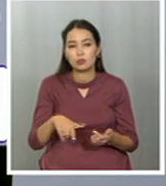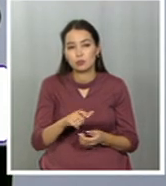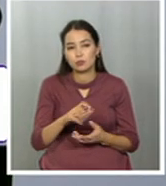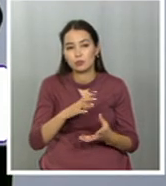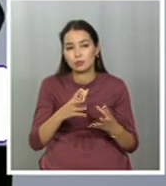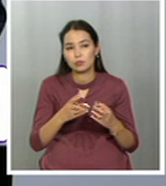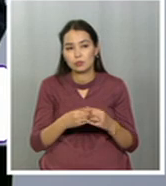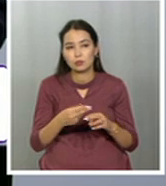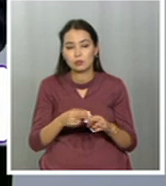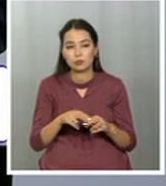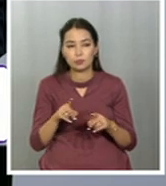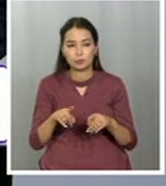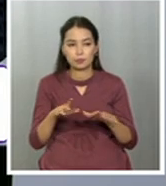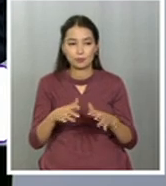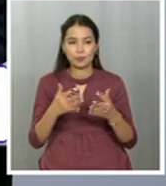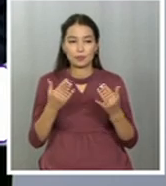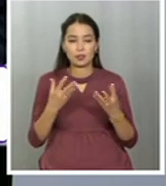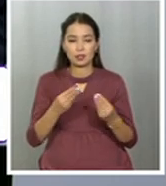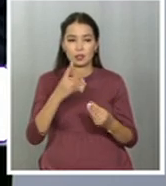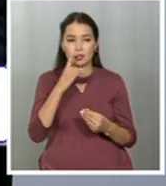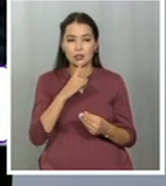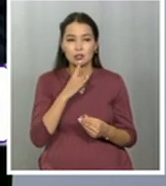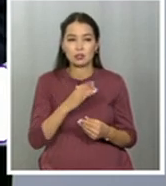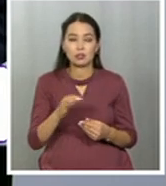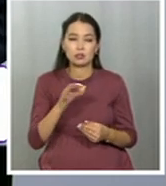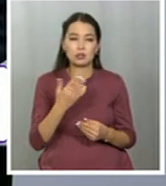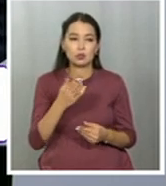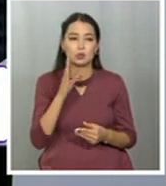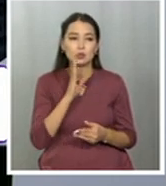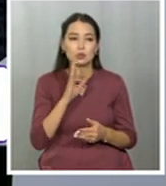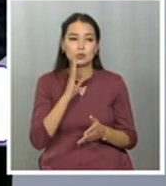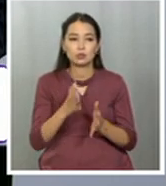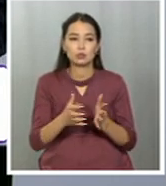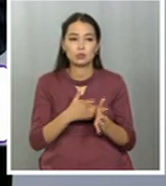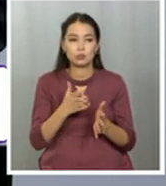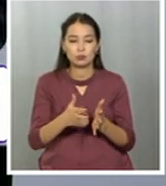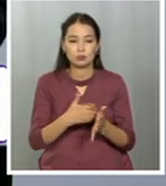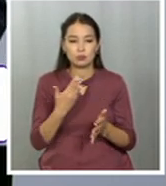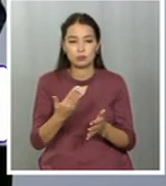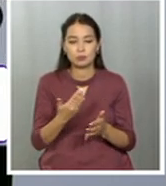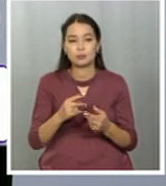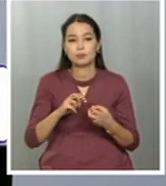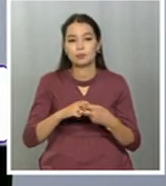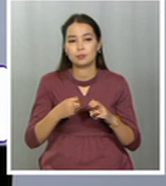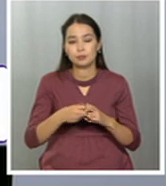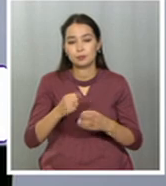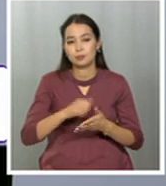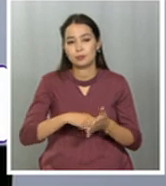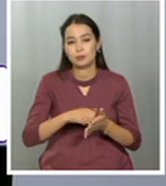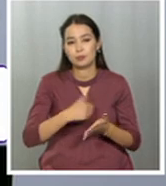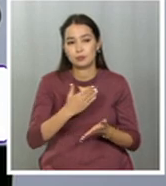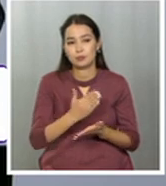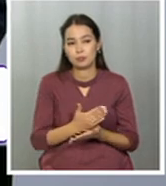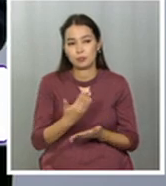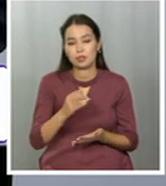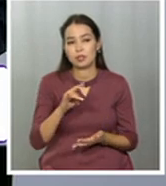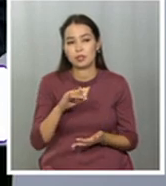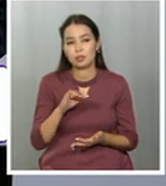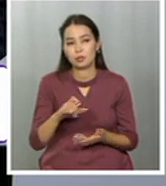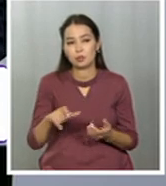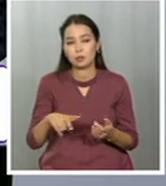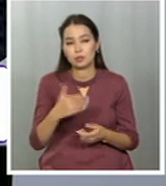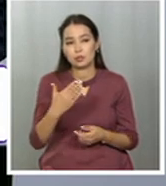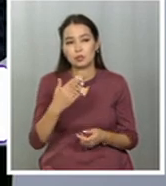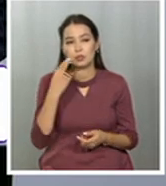өз кезегінде Орталық Қазақстанның аймақтарында су тапшылығын туындауына себеп болады. Сонымен бірге Ертіс өзені Қытай мемлекеті